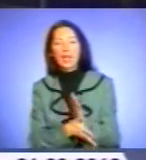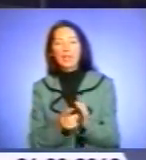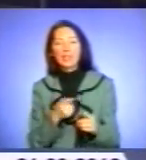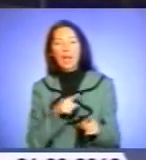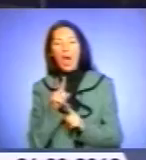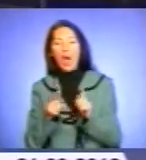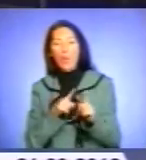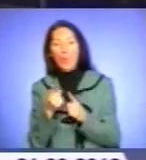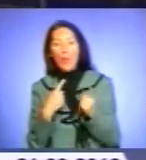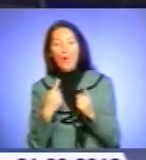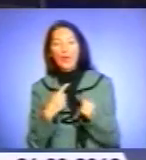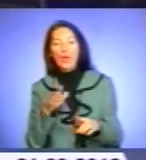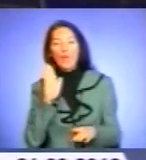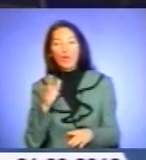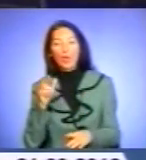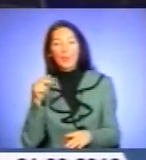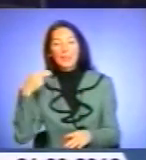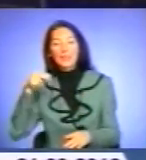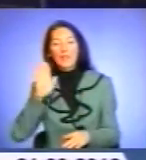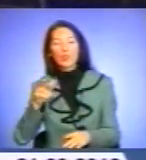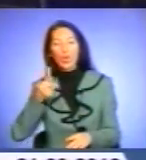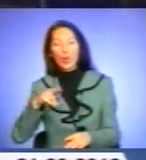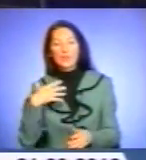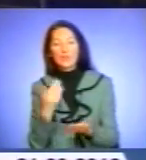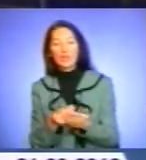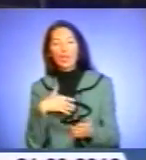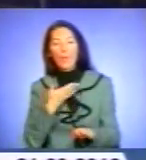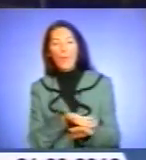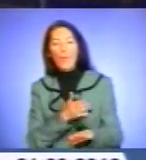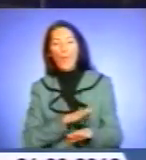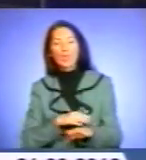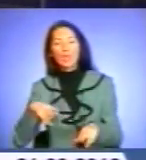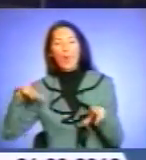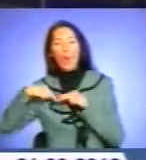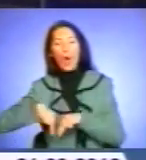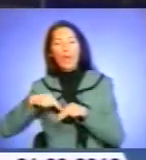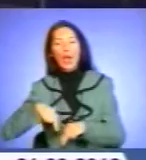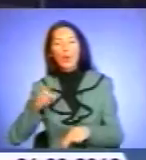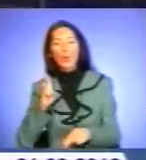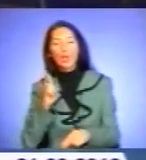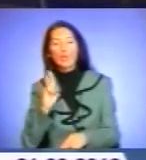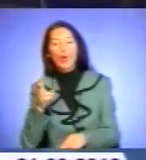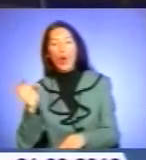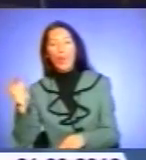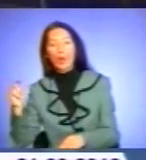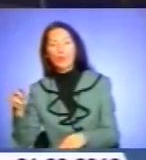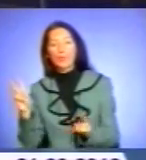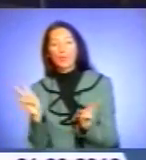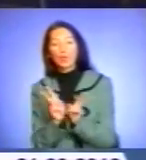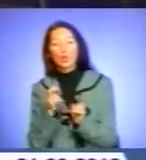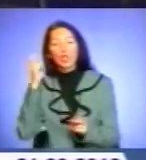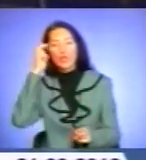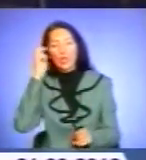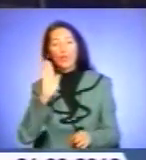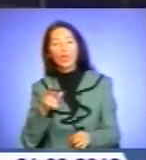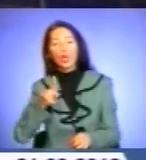президент України Віктор Янукович зі своїм польським колегою Броніславом Комаровським під час офіційної зустрічі у Києві. Віктор Янукович